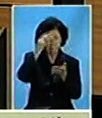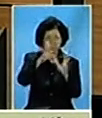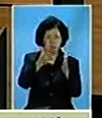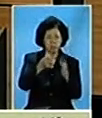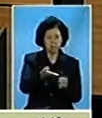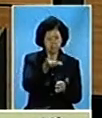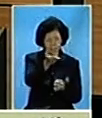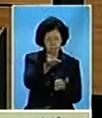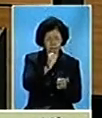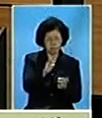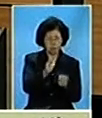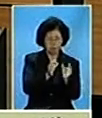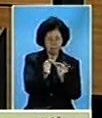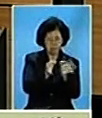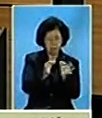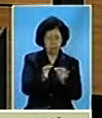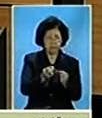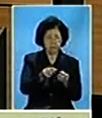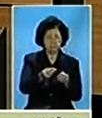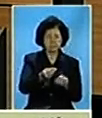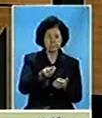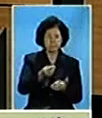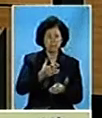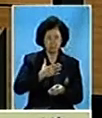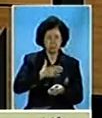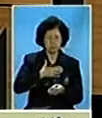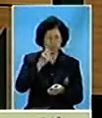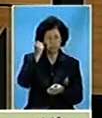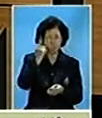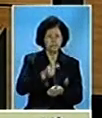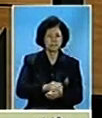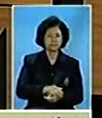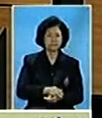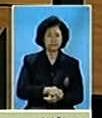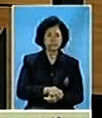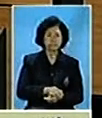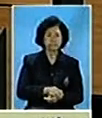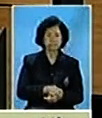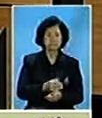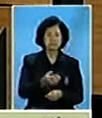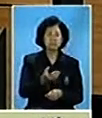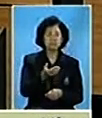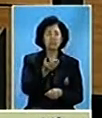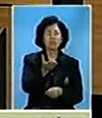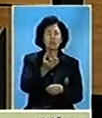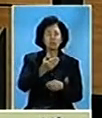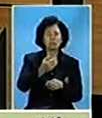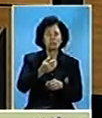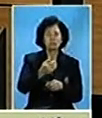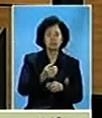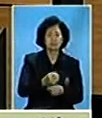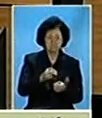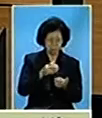ได้ผมยังจะโหวตให้นะครับขออนุญาตท่านประธานกราบเรียนอีกนิดเดียวว่าผมอ่านหมด